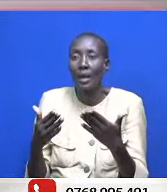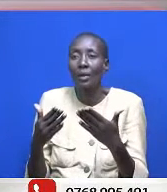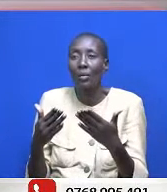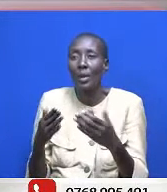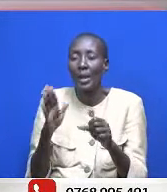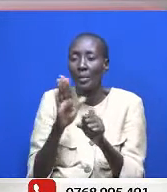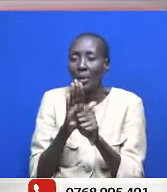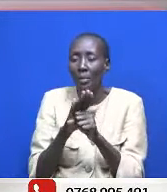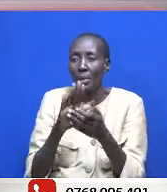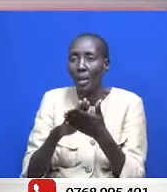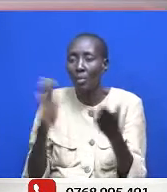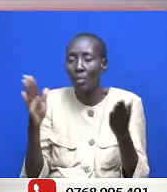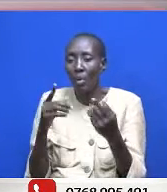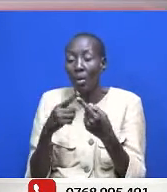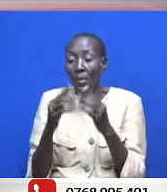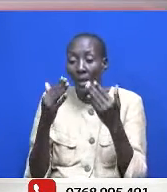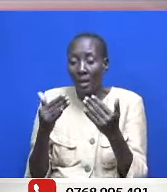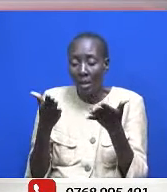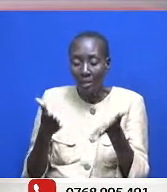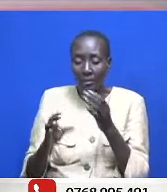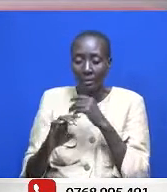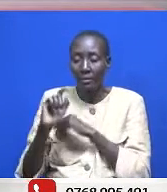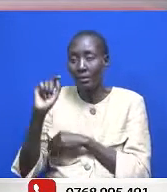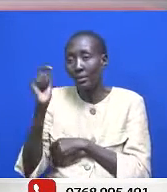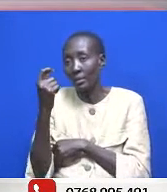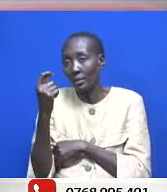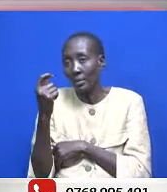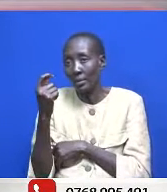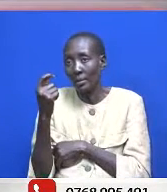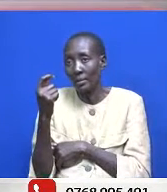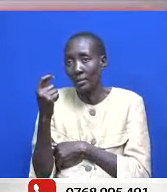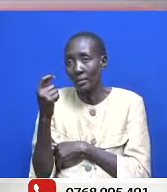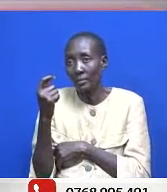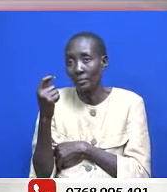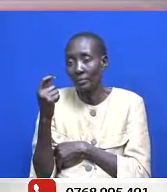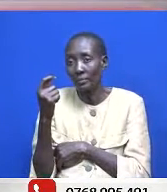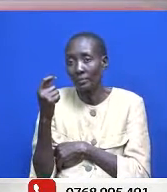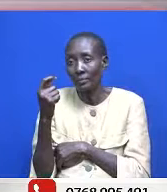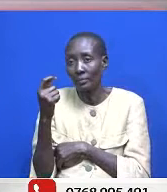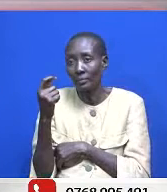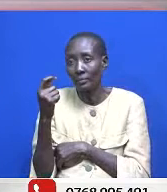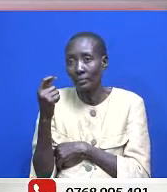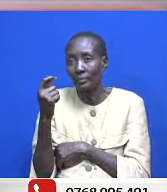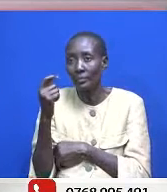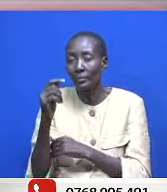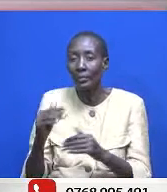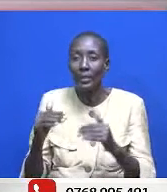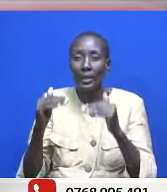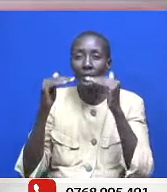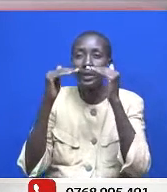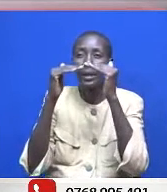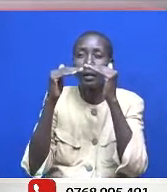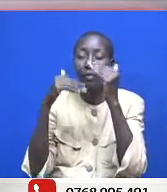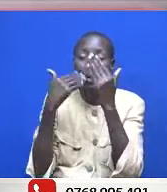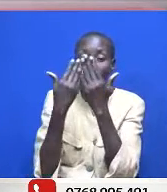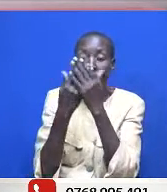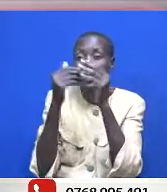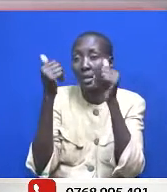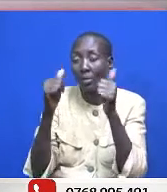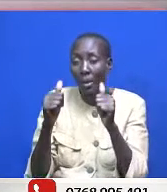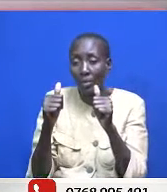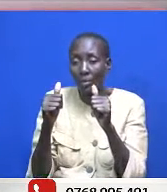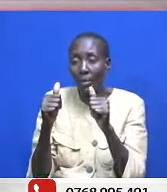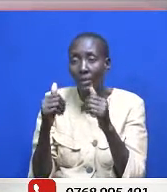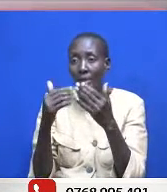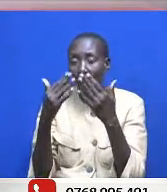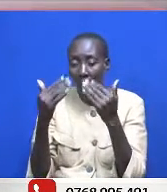Lakini ukiangalia hizo vitu zote sasa hapa Kenya hatujafika katika ile kiwango ambacho tunaweza kusema kwamba kwa hii mashindano